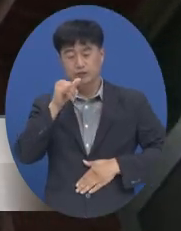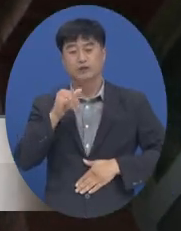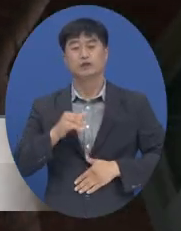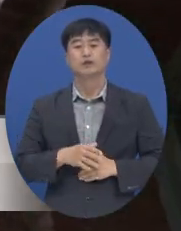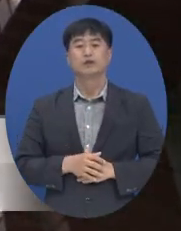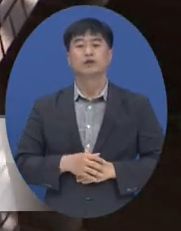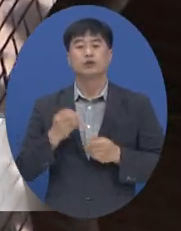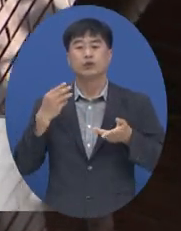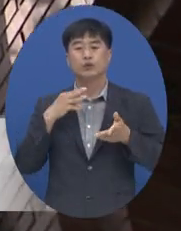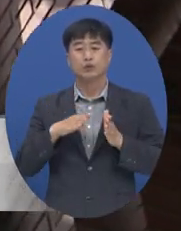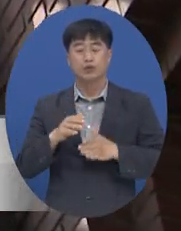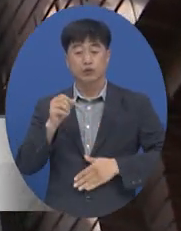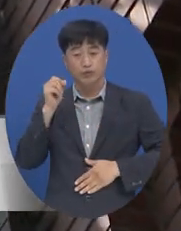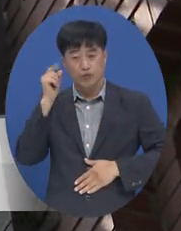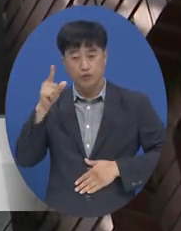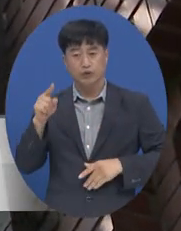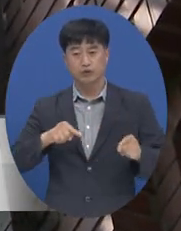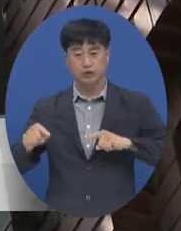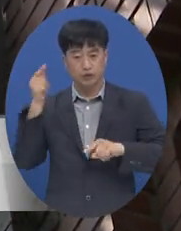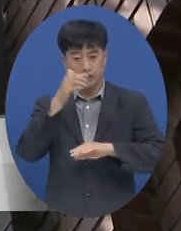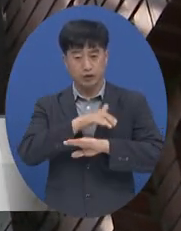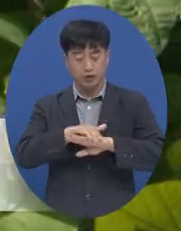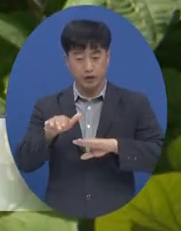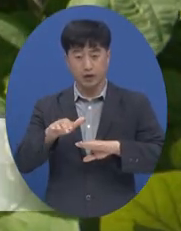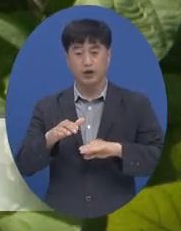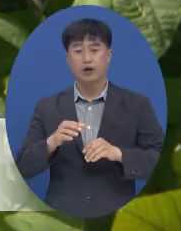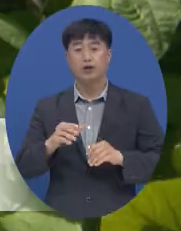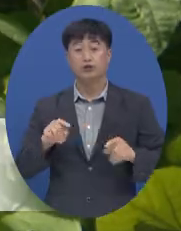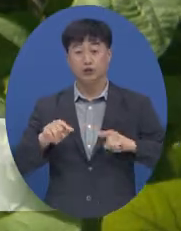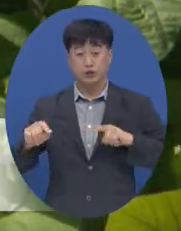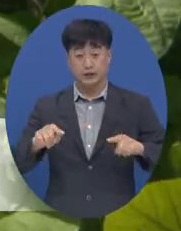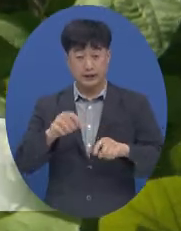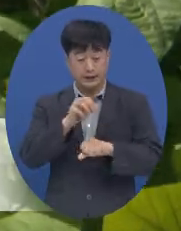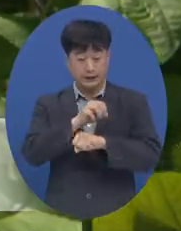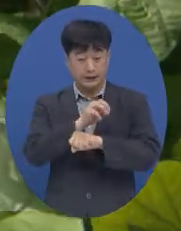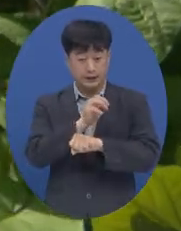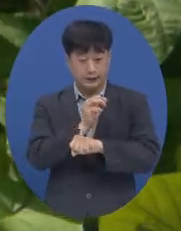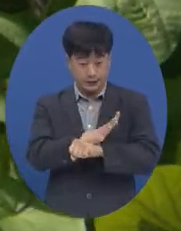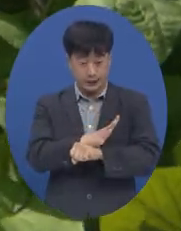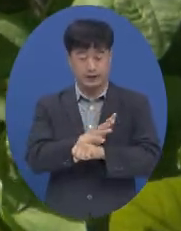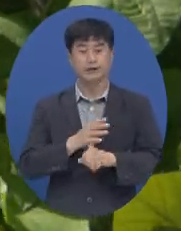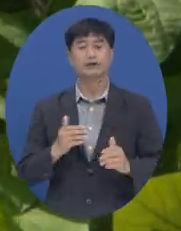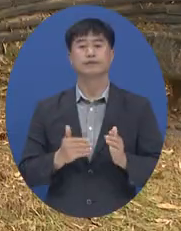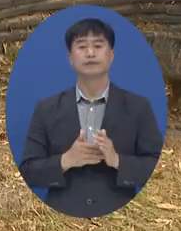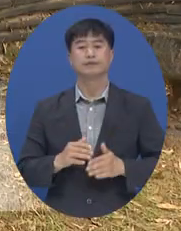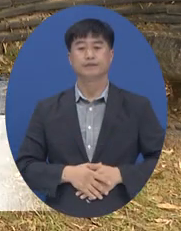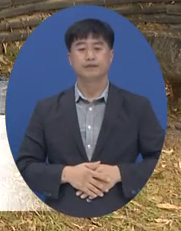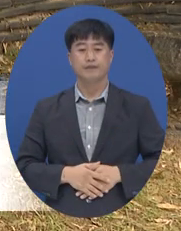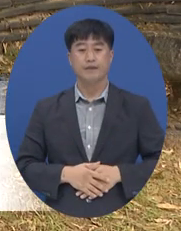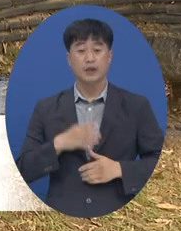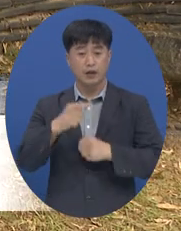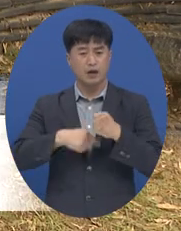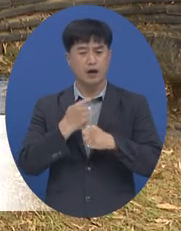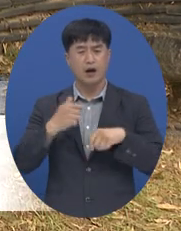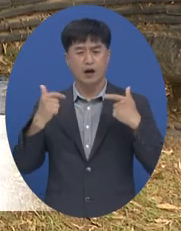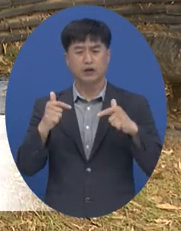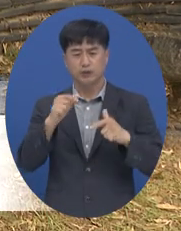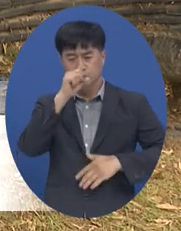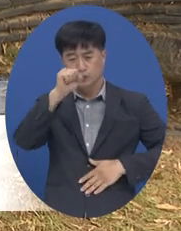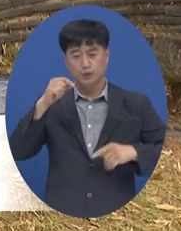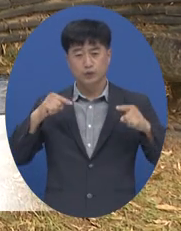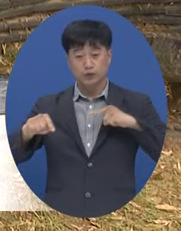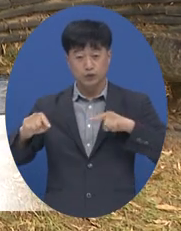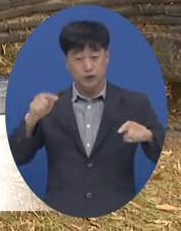띄어 경기도가 우수 정책으로 일명 경기도 정책 마켓에서 사들였습니다. 매년 좋은